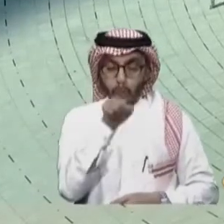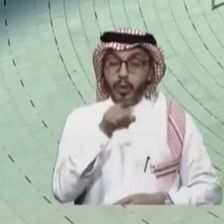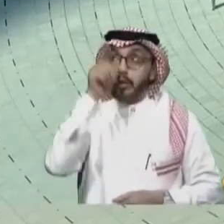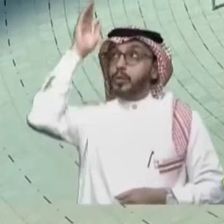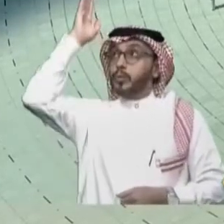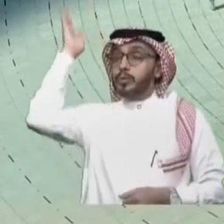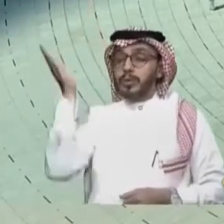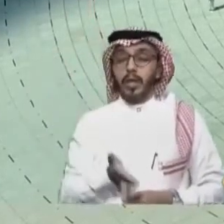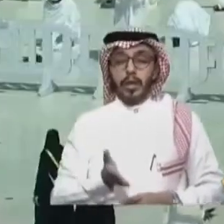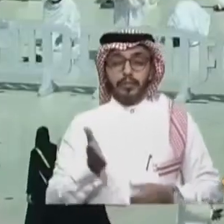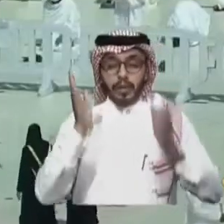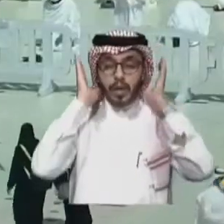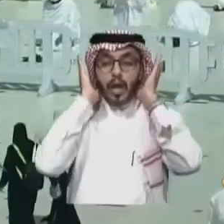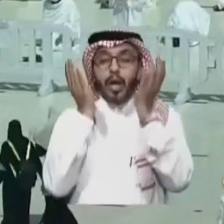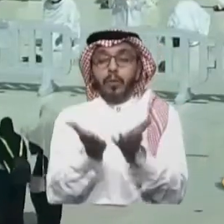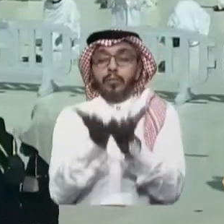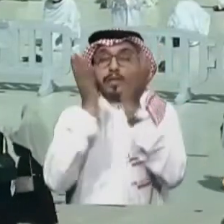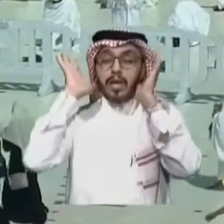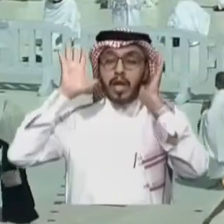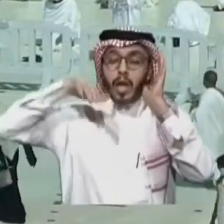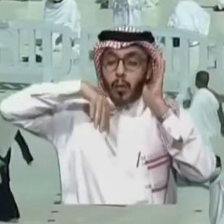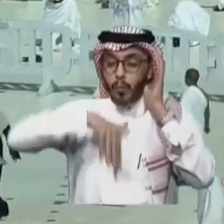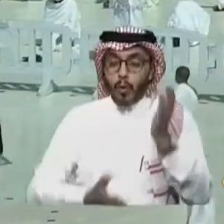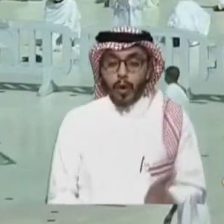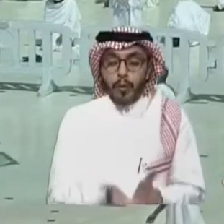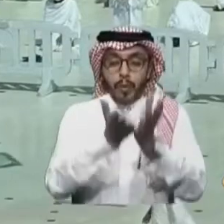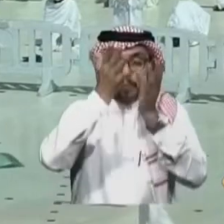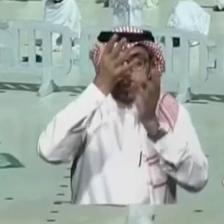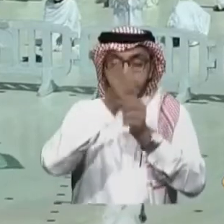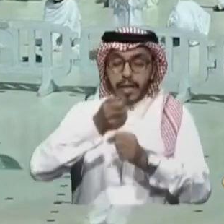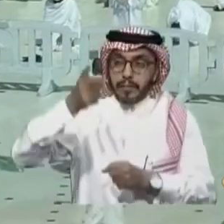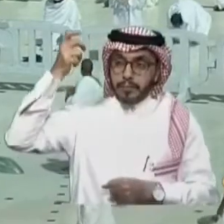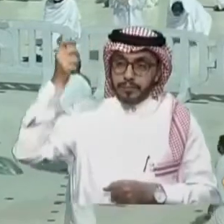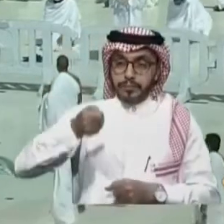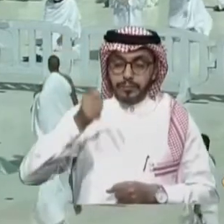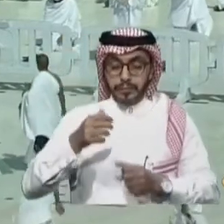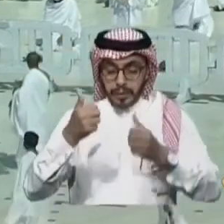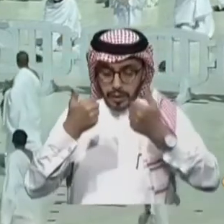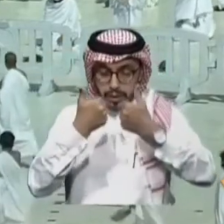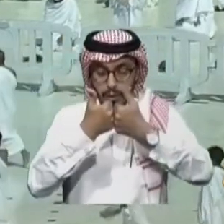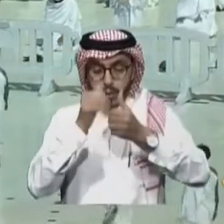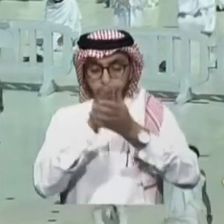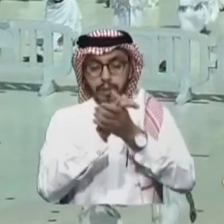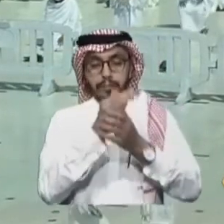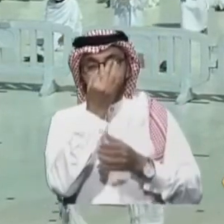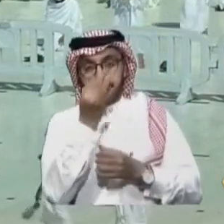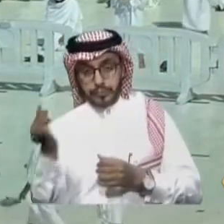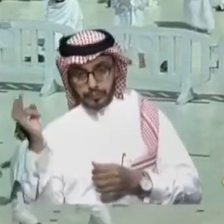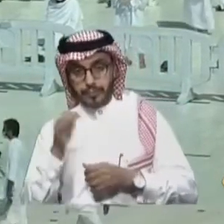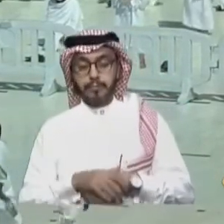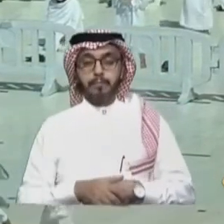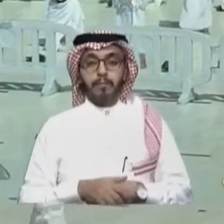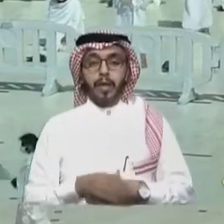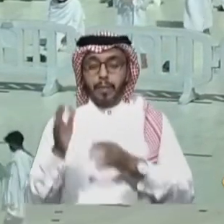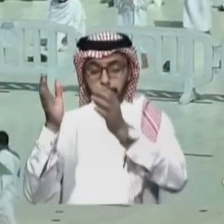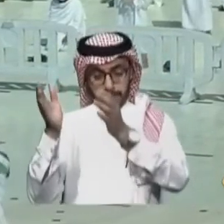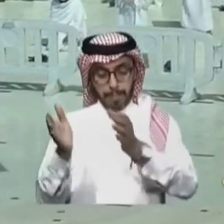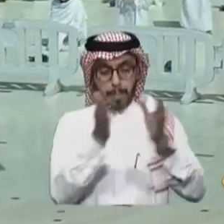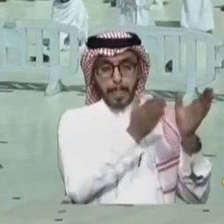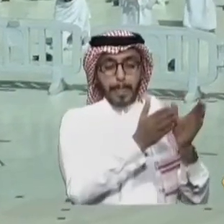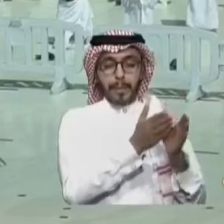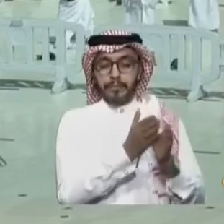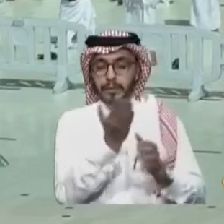ورسوله. اللهم صلِّ وسلِّم على عبدك ورسولك محمد وعلى آله وصحبه. أما بعد،